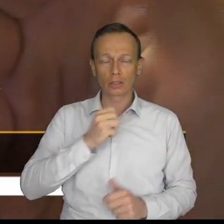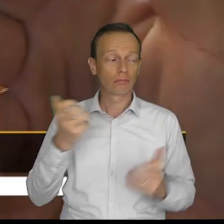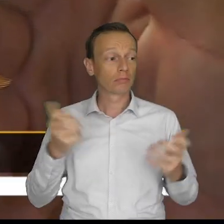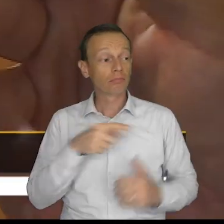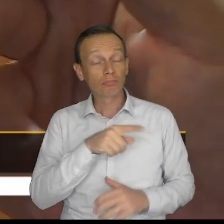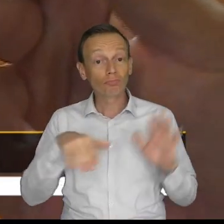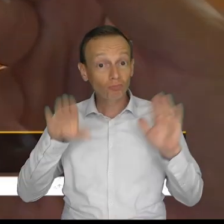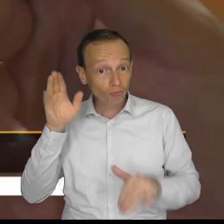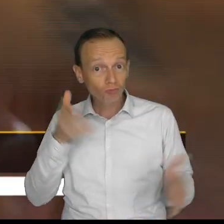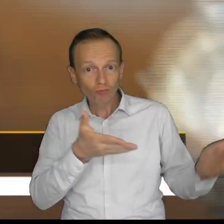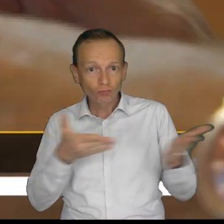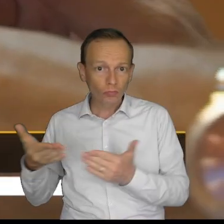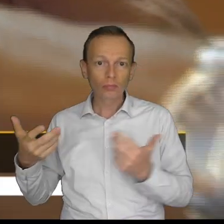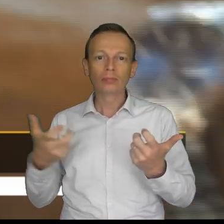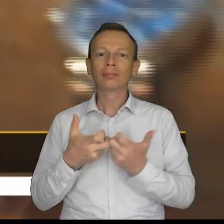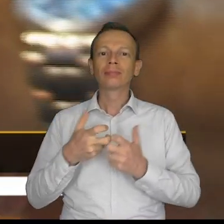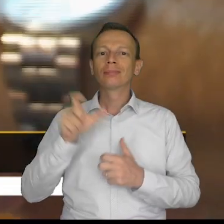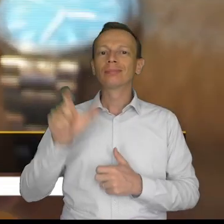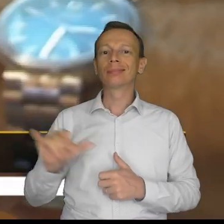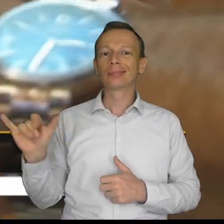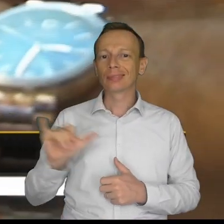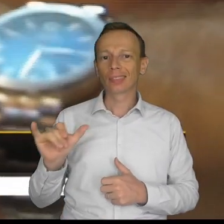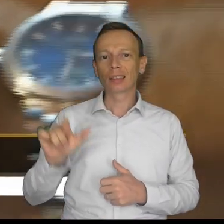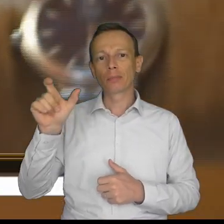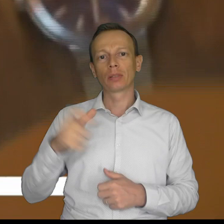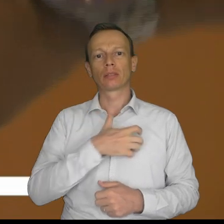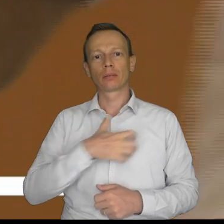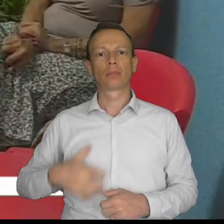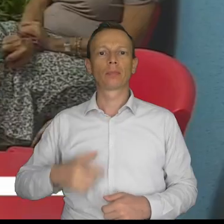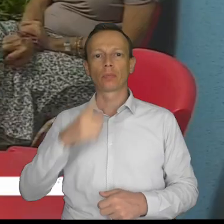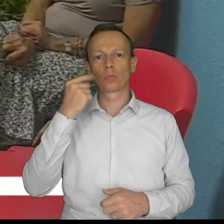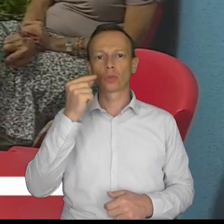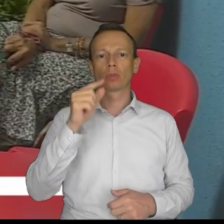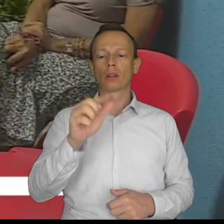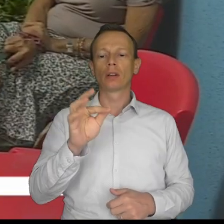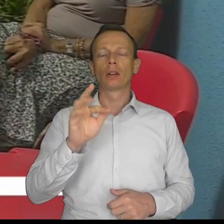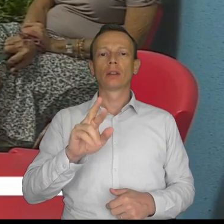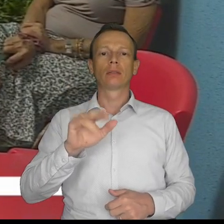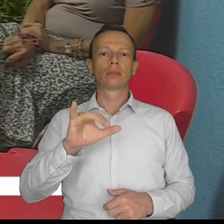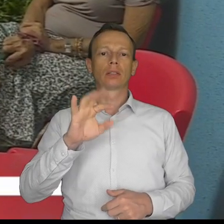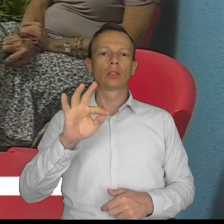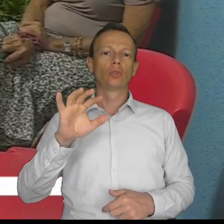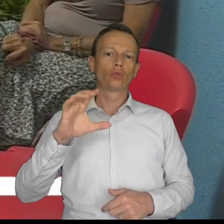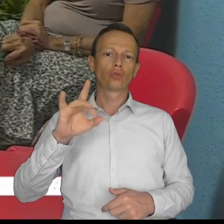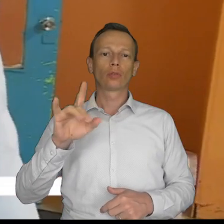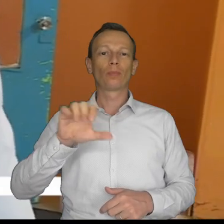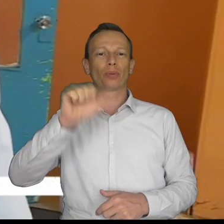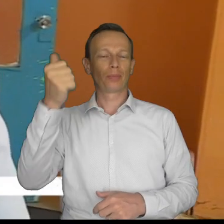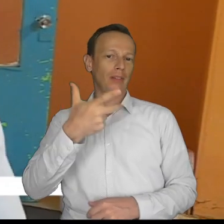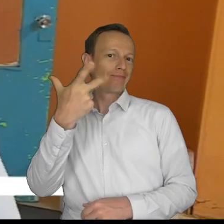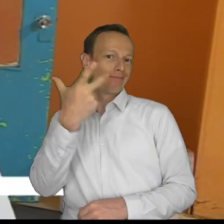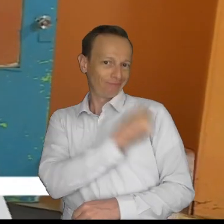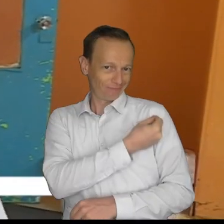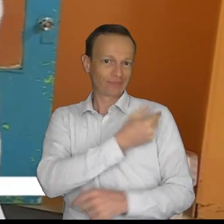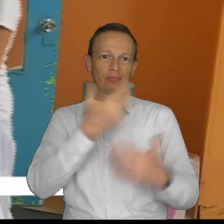Matayapo, volontaires bien sûr. L'exemple a été donné par le Tavana lui-même, Edouard Fritsch, puisqu'il a été le premier à obtenir sa première